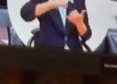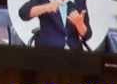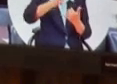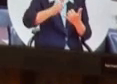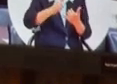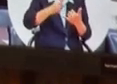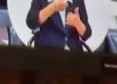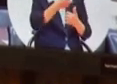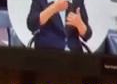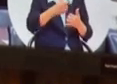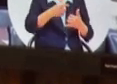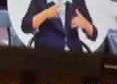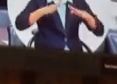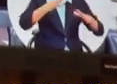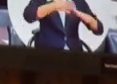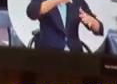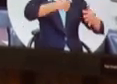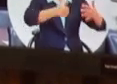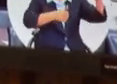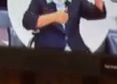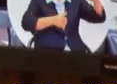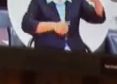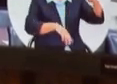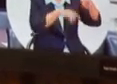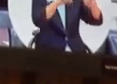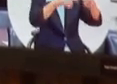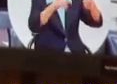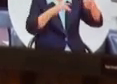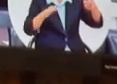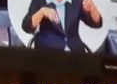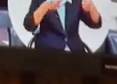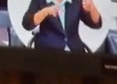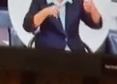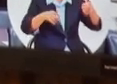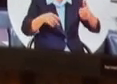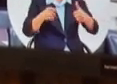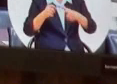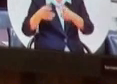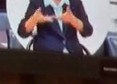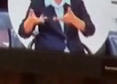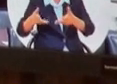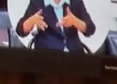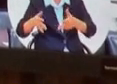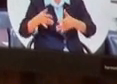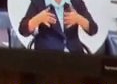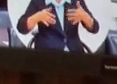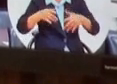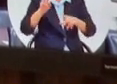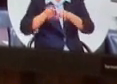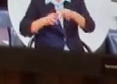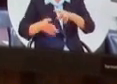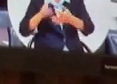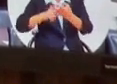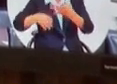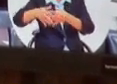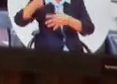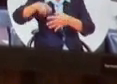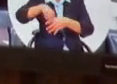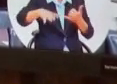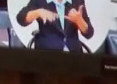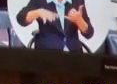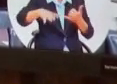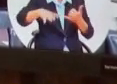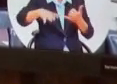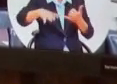高官，到所有的公民团体的这些董事长，这些人占据了我们所有的全